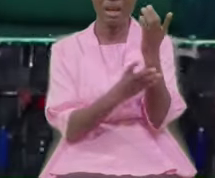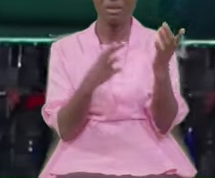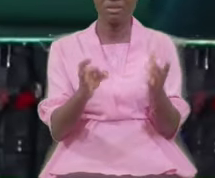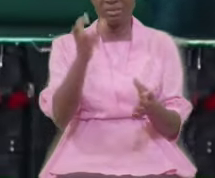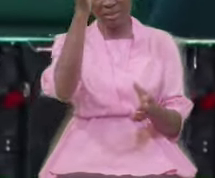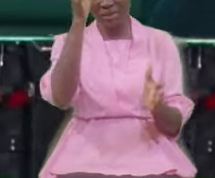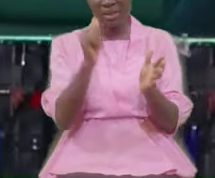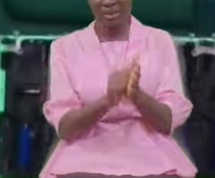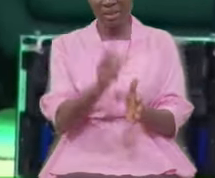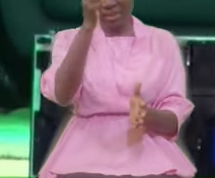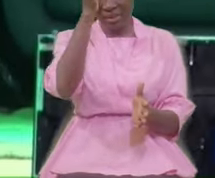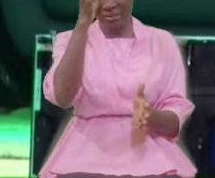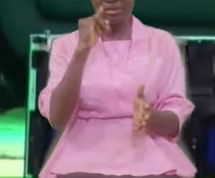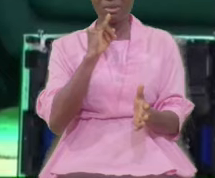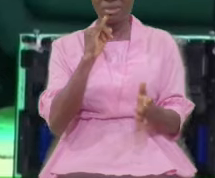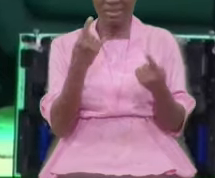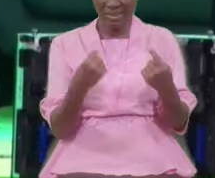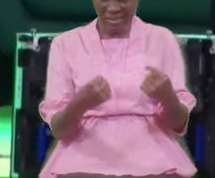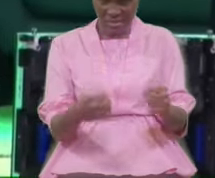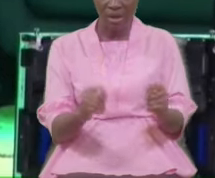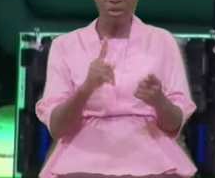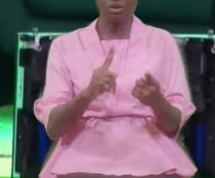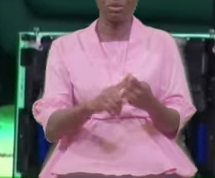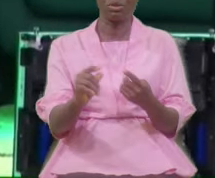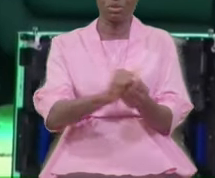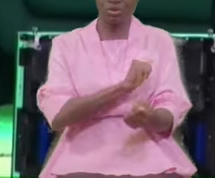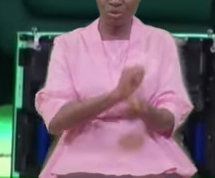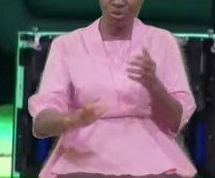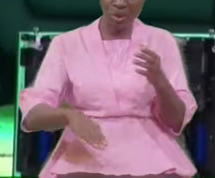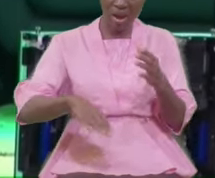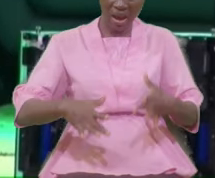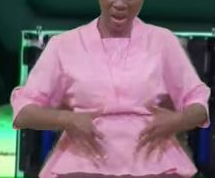life out of you new life can come to you